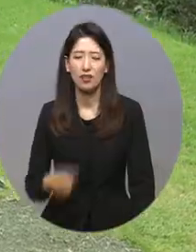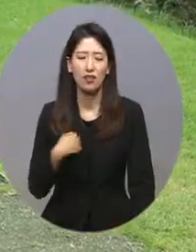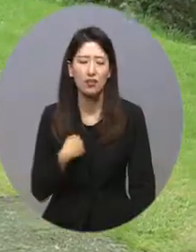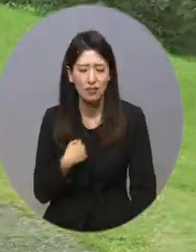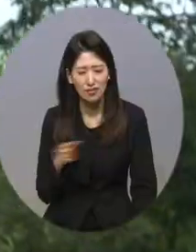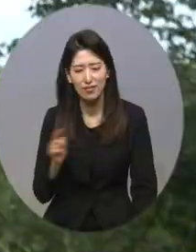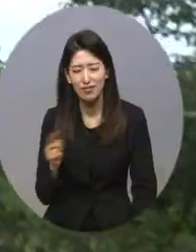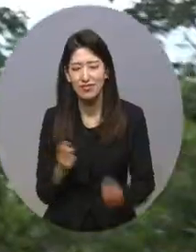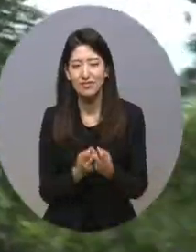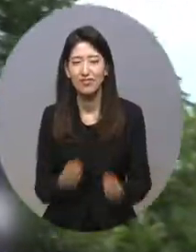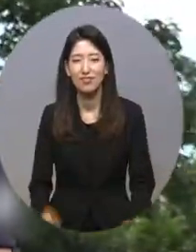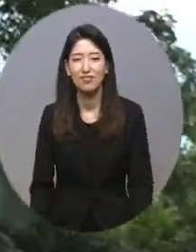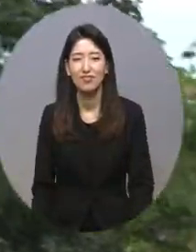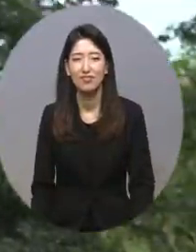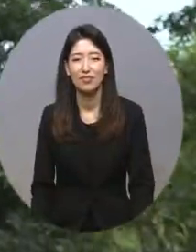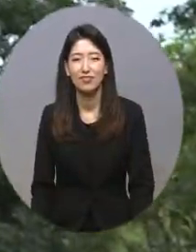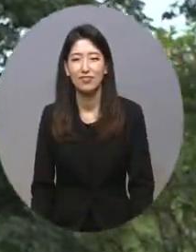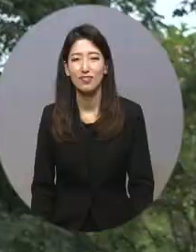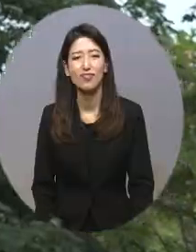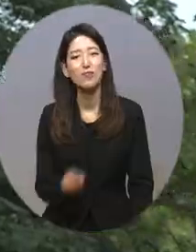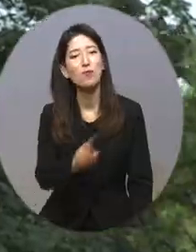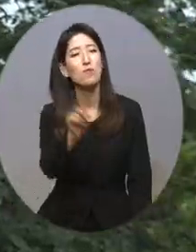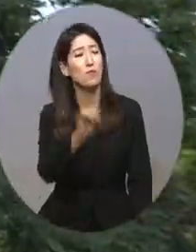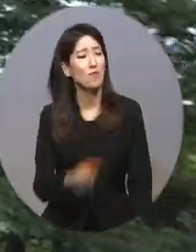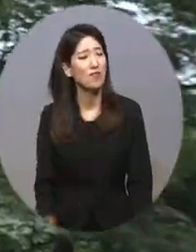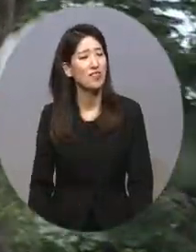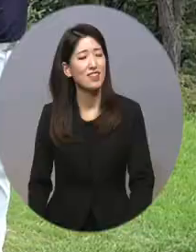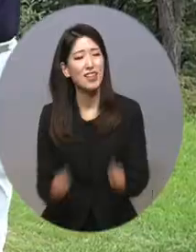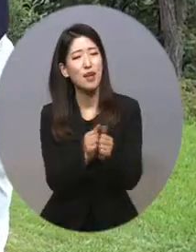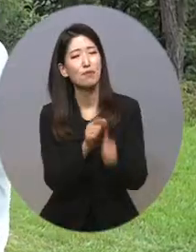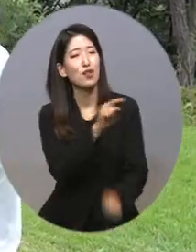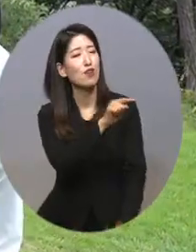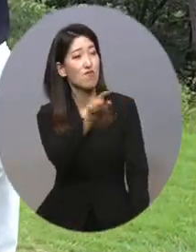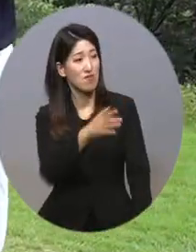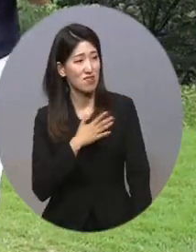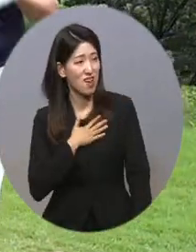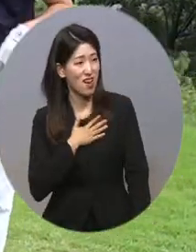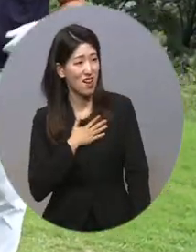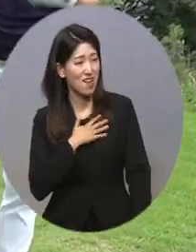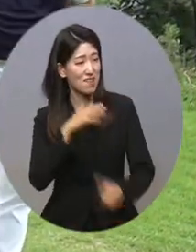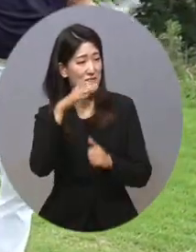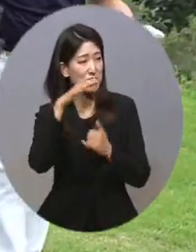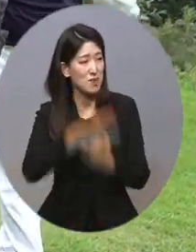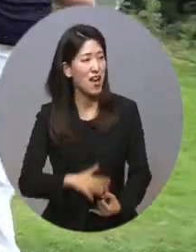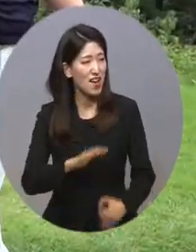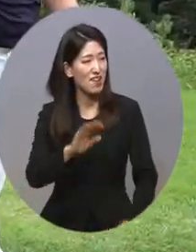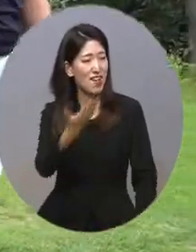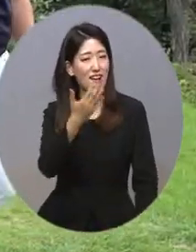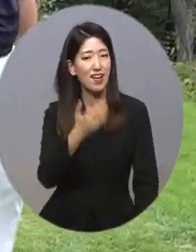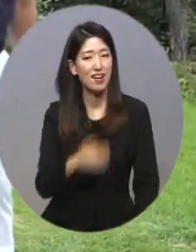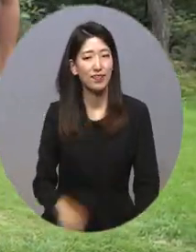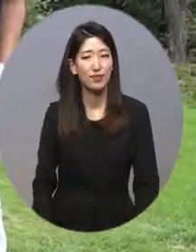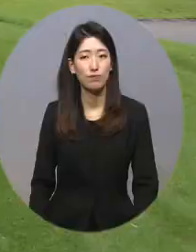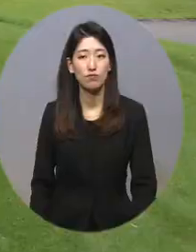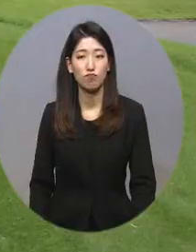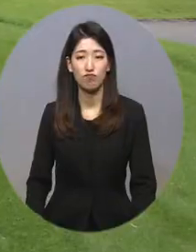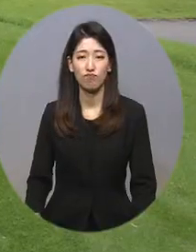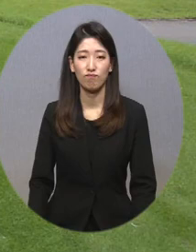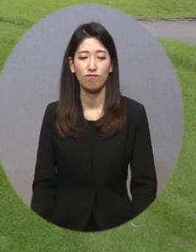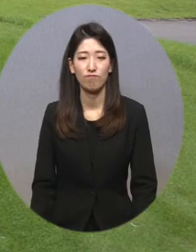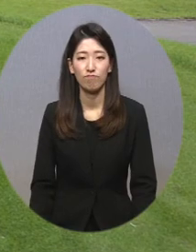오빠 응? 혹시 뭐하는지 남정네 둘이서 지금 어? 나 잡으러 왔어? 아, 영훈이가 묻히면 내가 또 이렇게 리커버리 해줘야지. 그쵸.